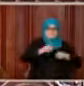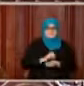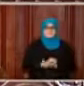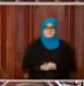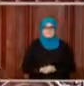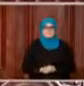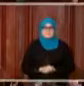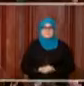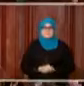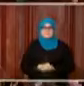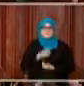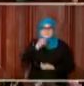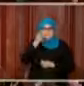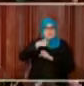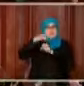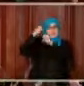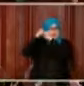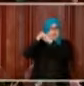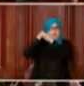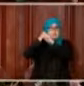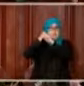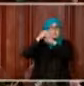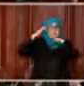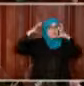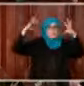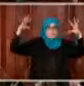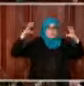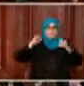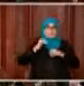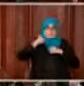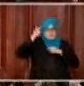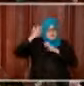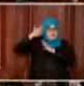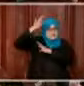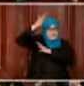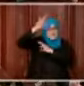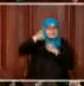أن آمالهم كبيرة